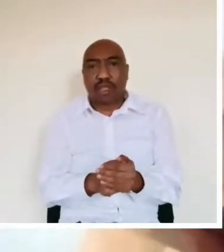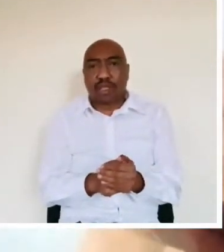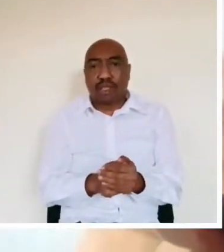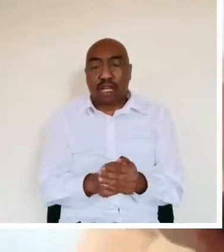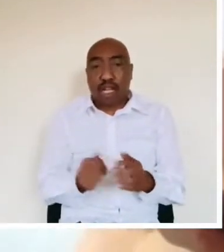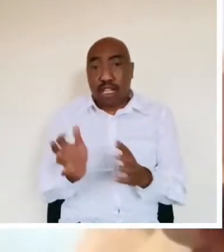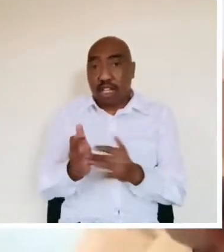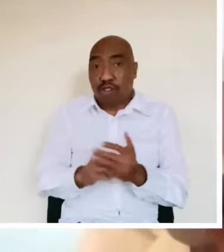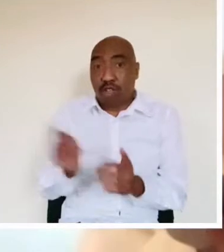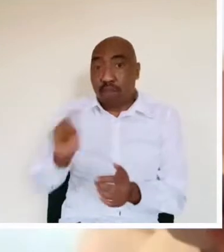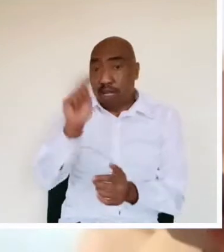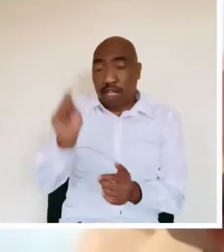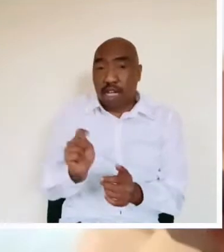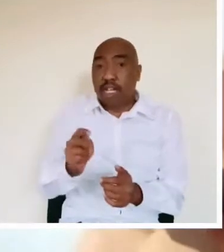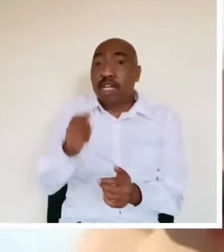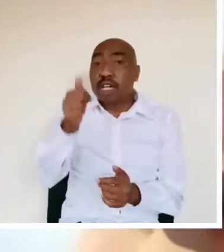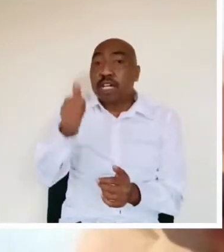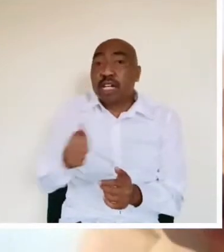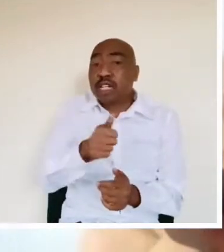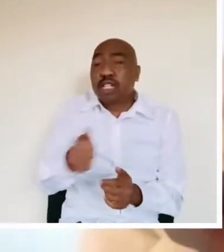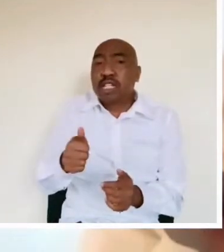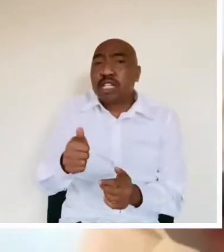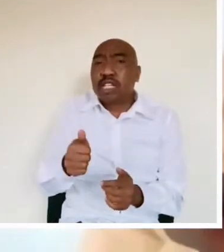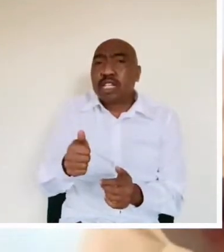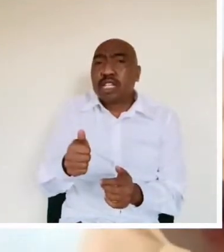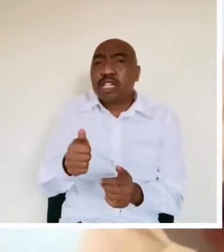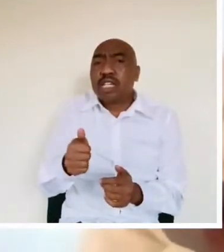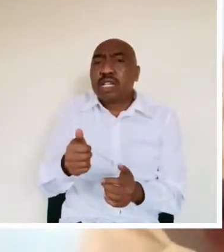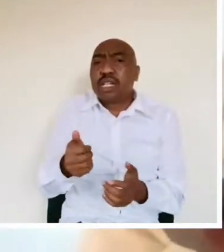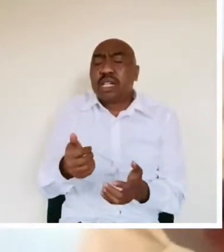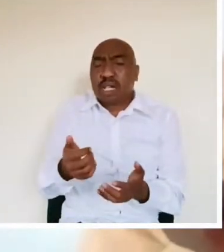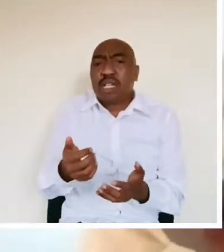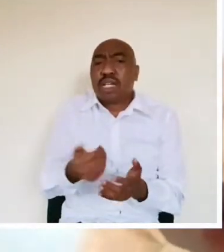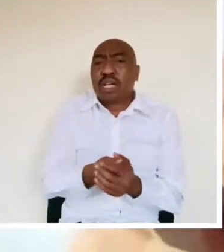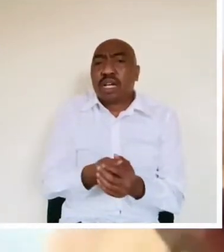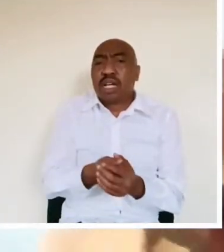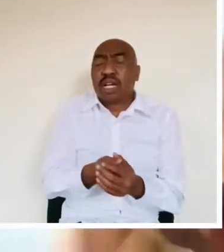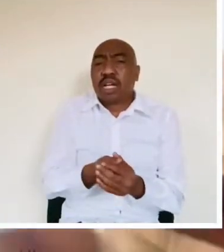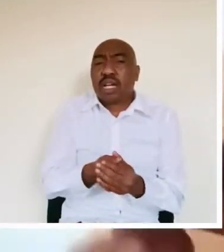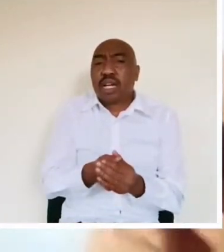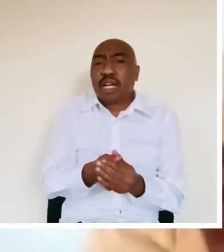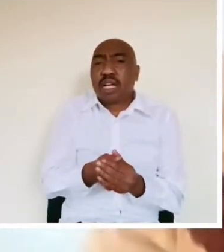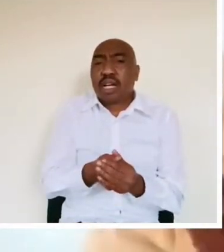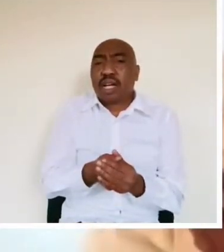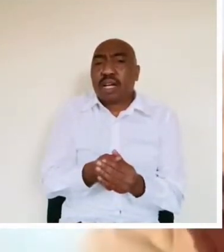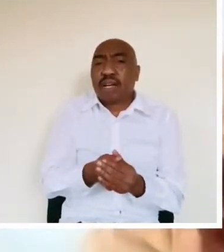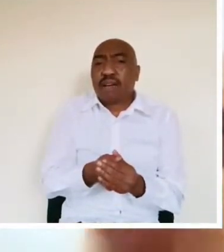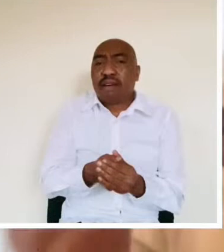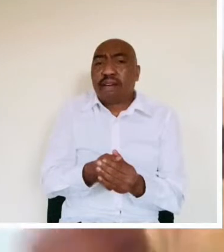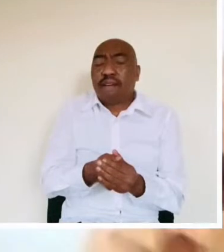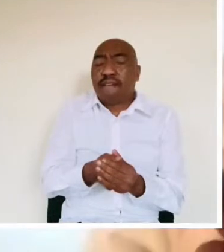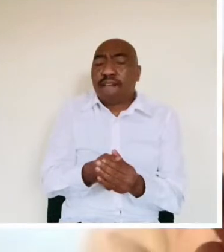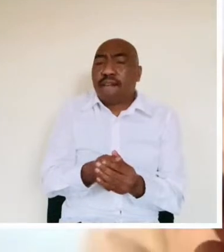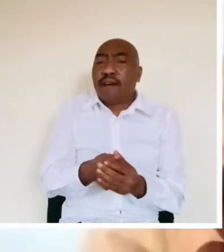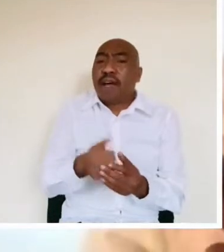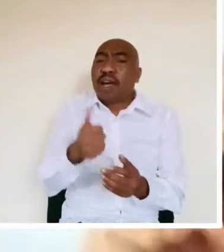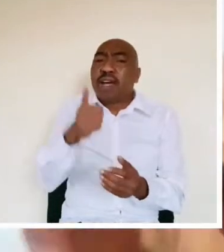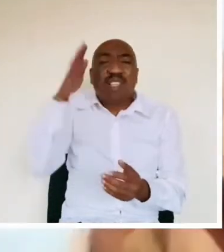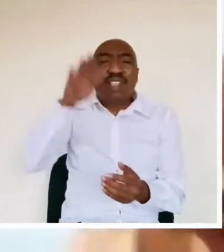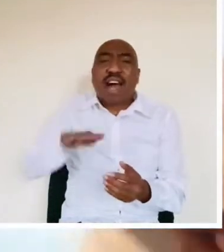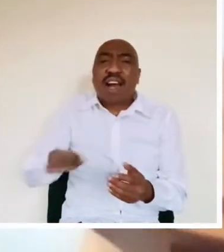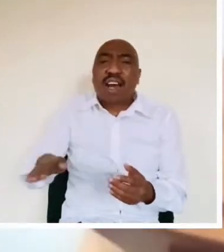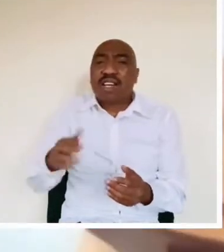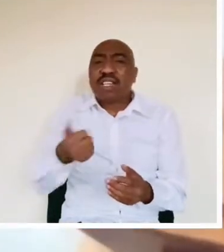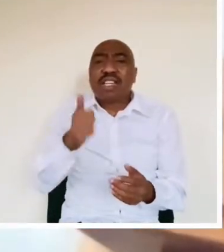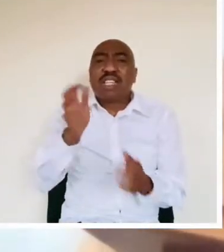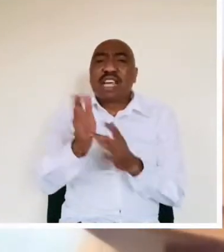Jésus, et de qui est le descendant? Ils ont dit le descendant de David, ce qui n'est pas faux. Si on